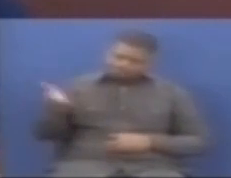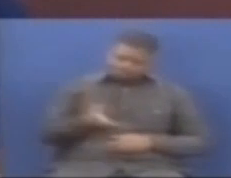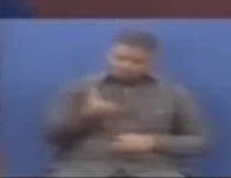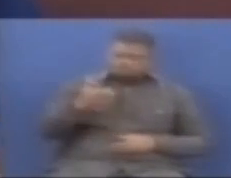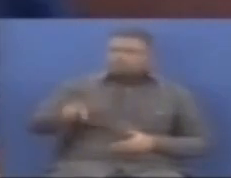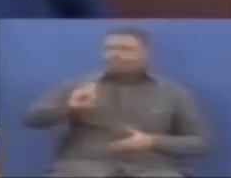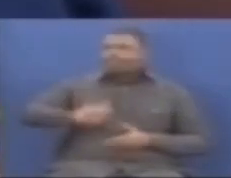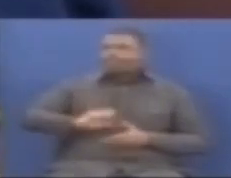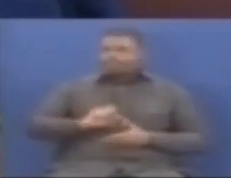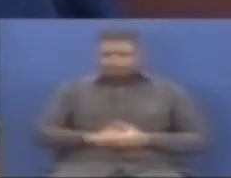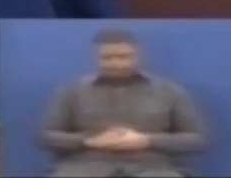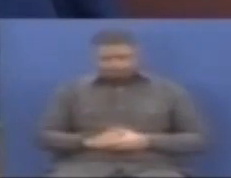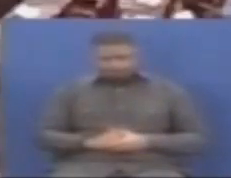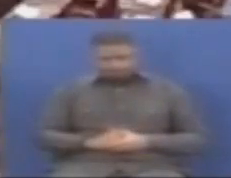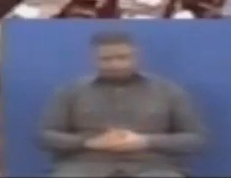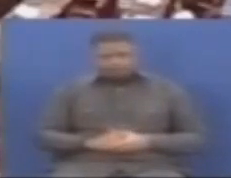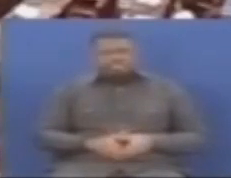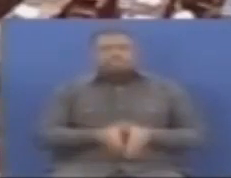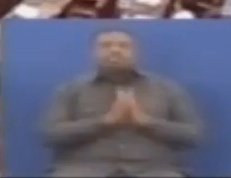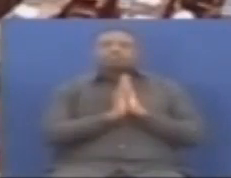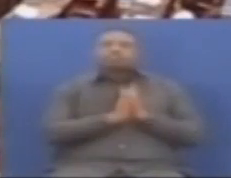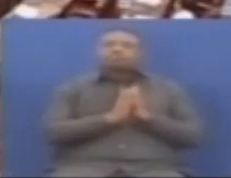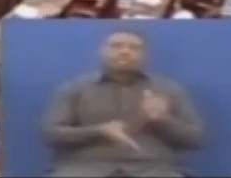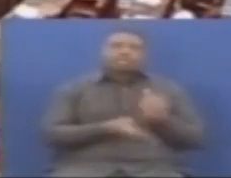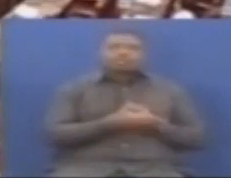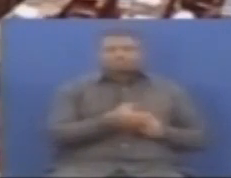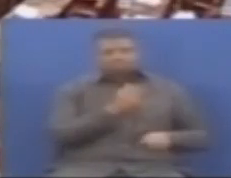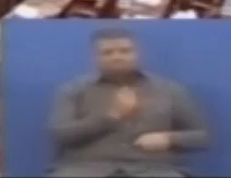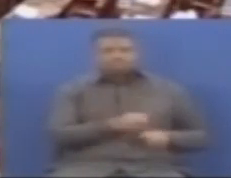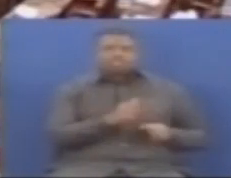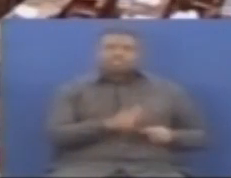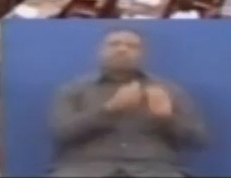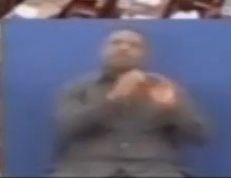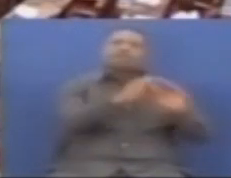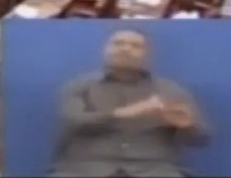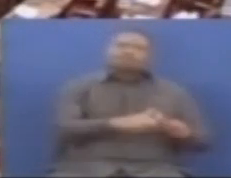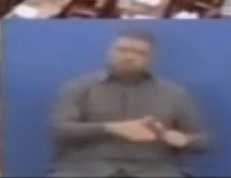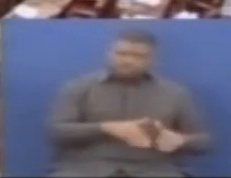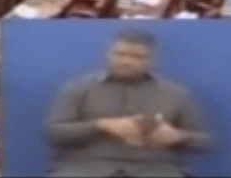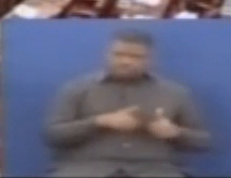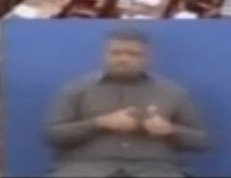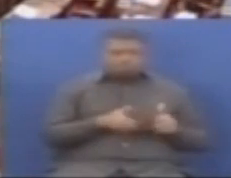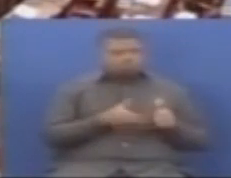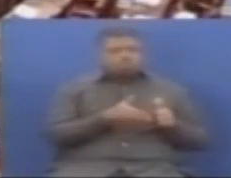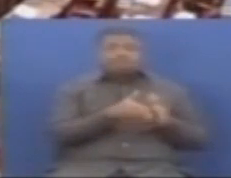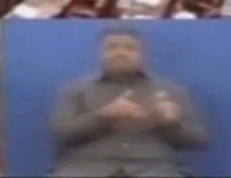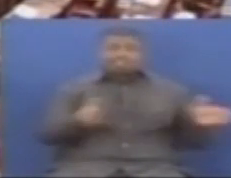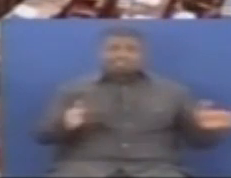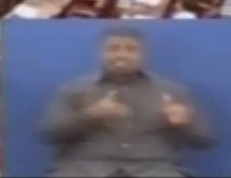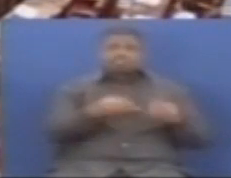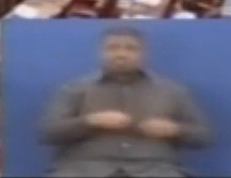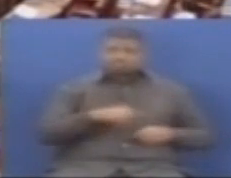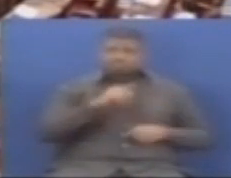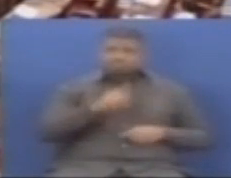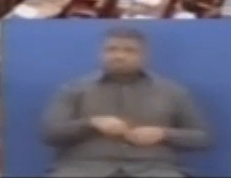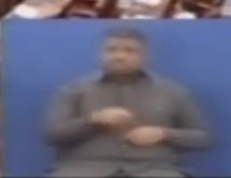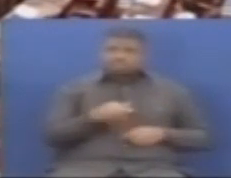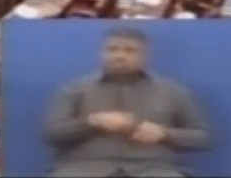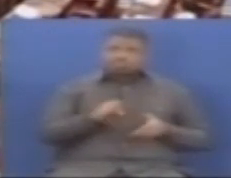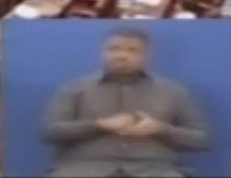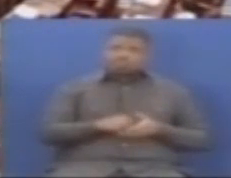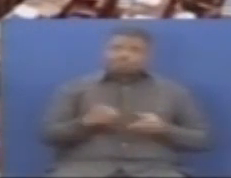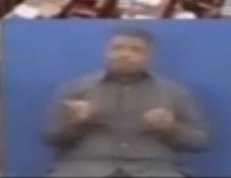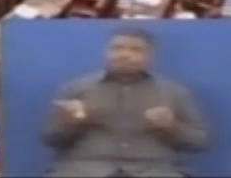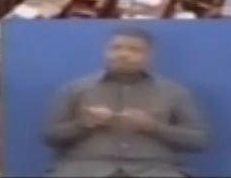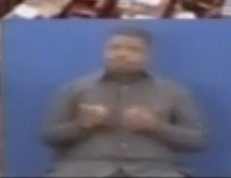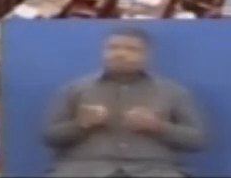Na nafikiri kwamba TanTrade wanatakiwa wazipeleke hizo taarifa kwa wahusika, kwa maana watu wetu wa vijijini